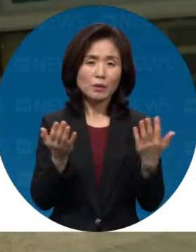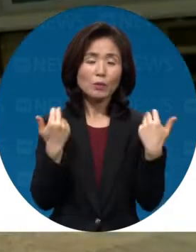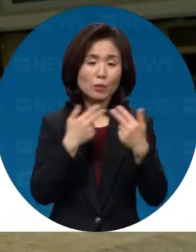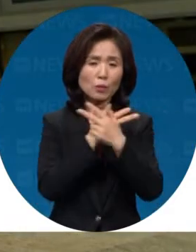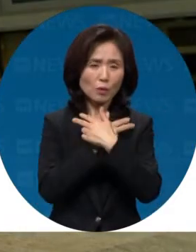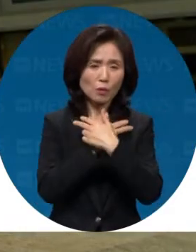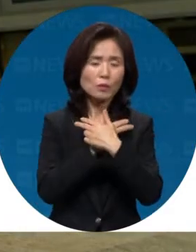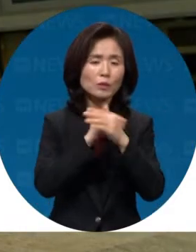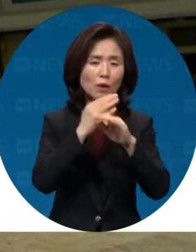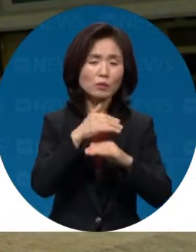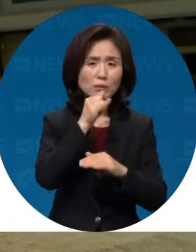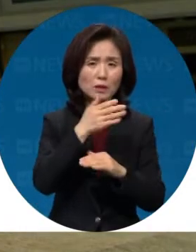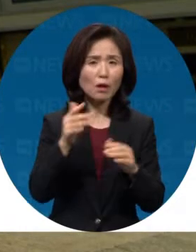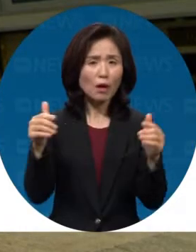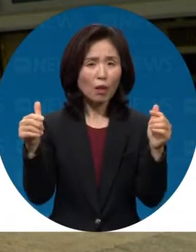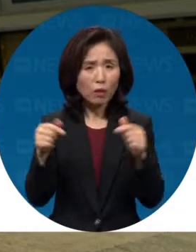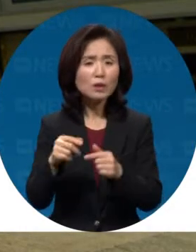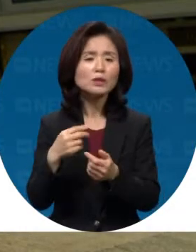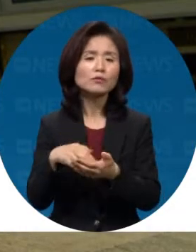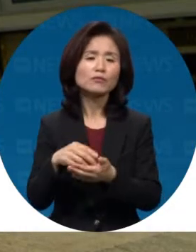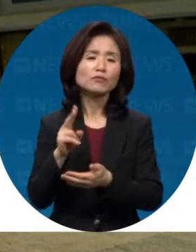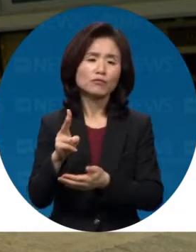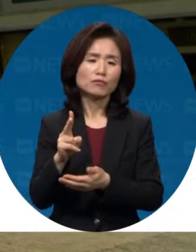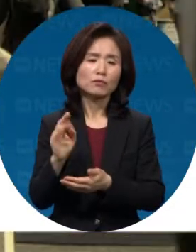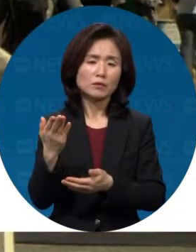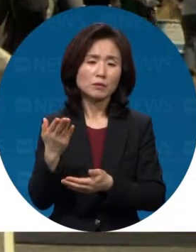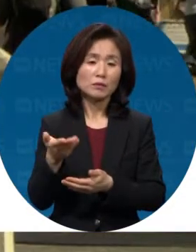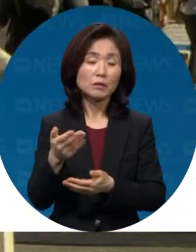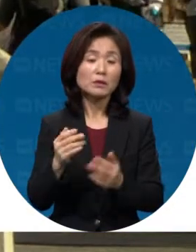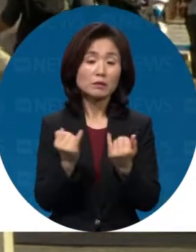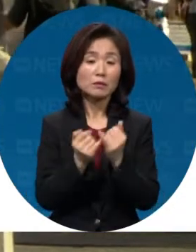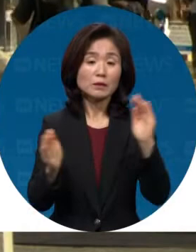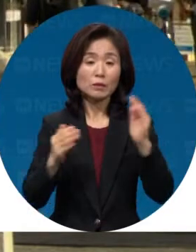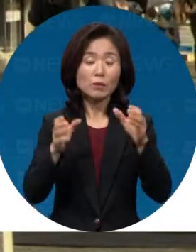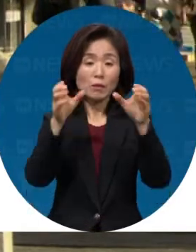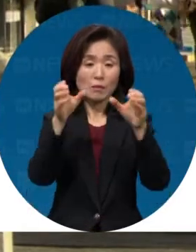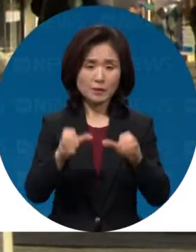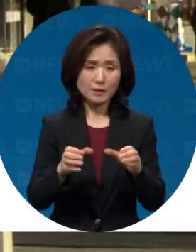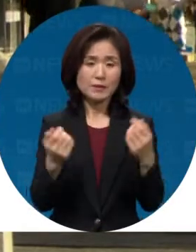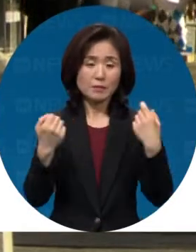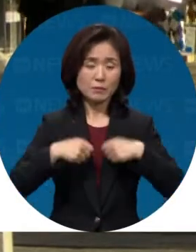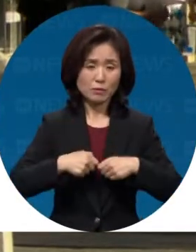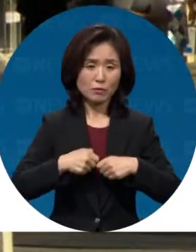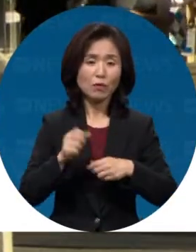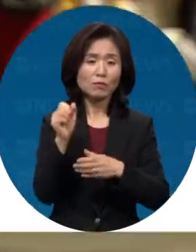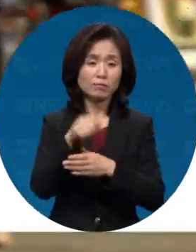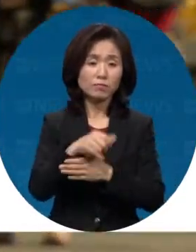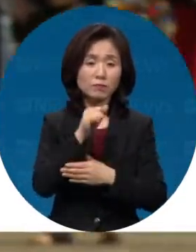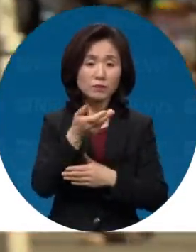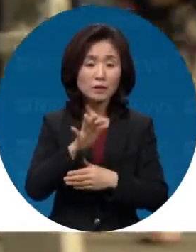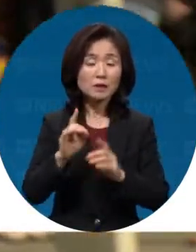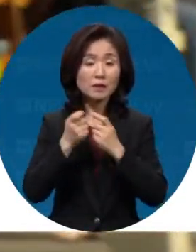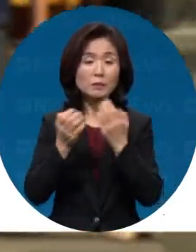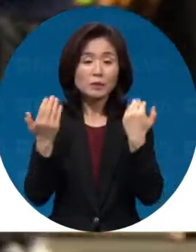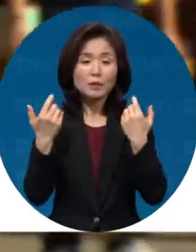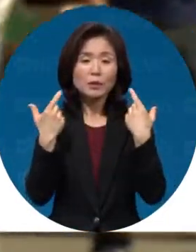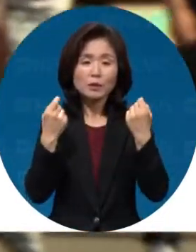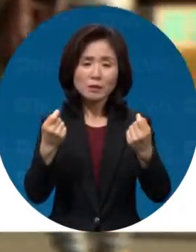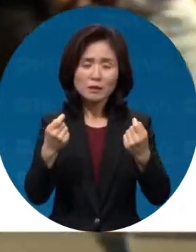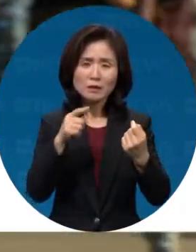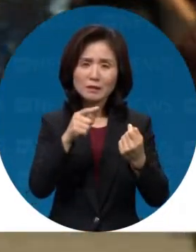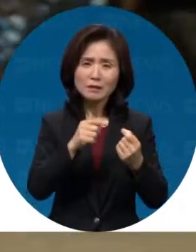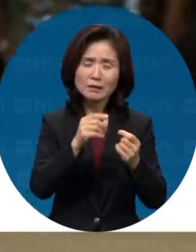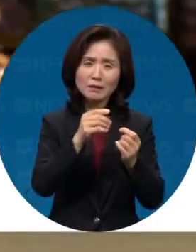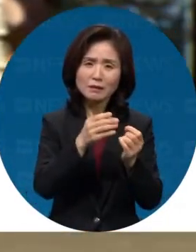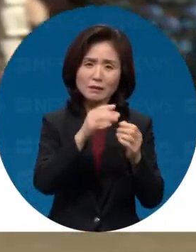그래서 이에 따라서 이제 여학생들도 이제 바지 착용이 가능한 그런 규정으로 변경이 되었는데 사립의 경우에는 아직까지 선뜻 그렇게 따라가지